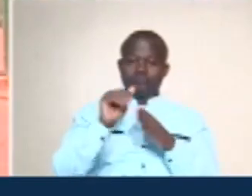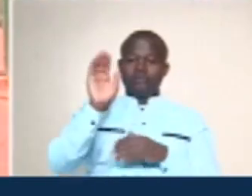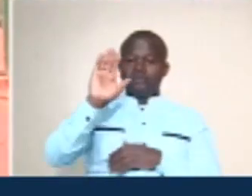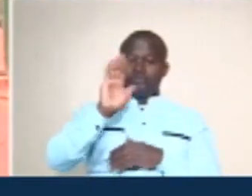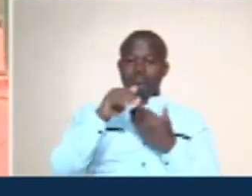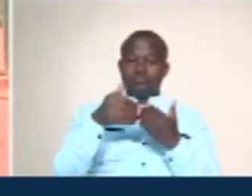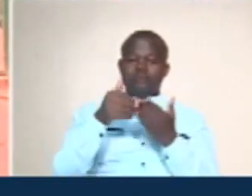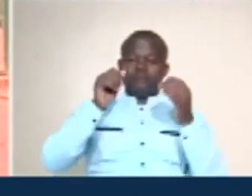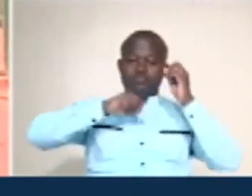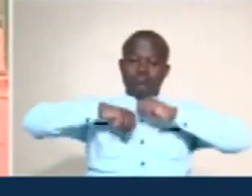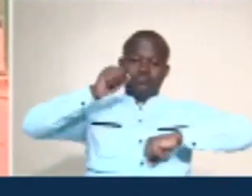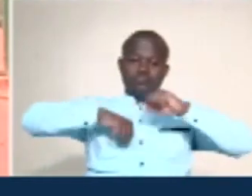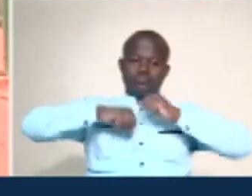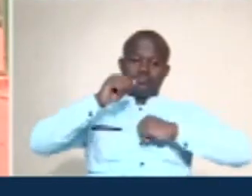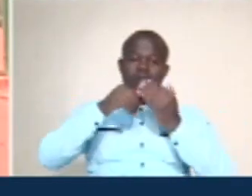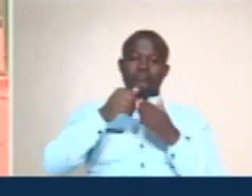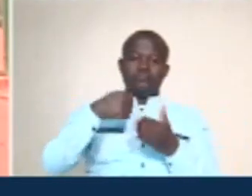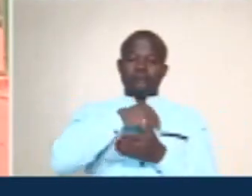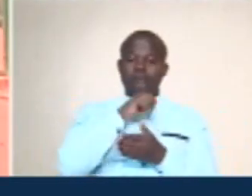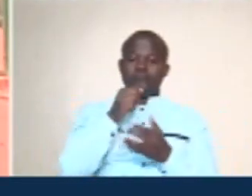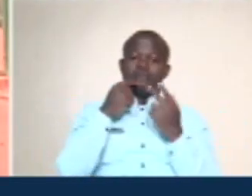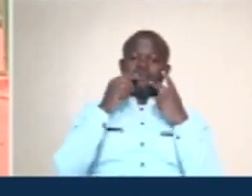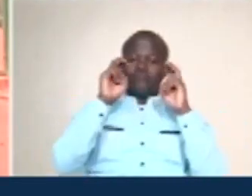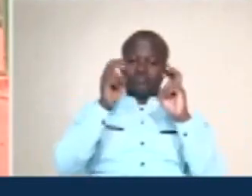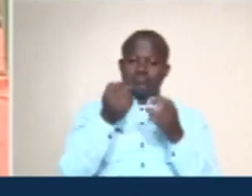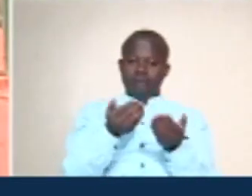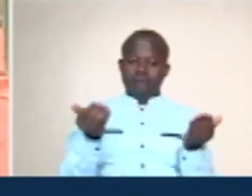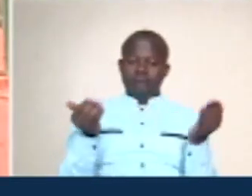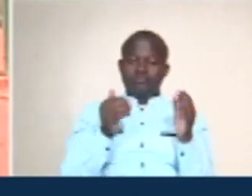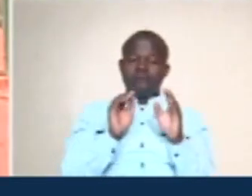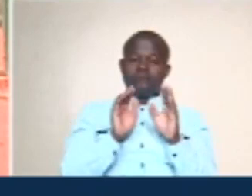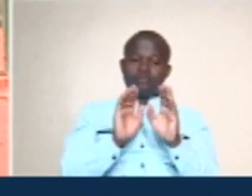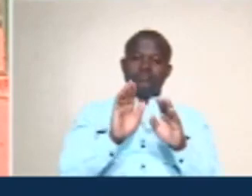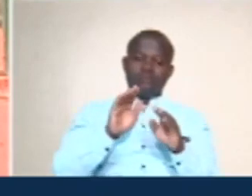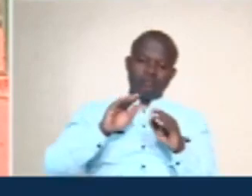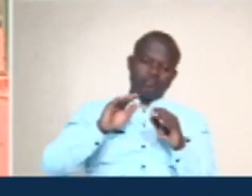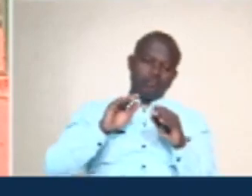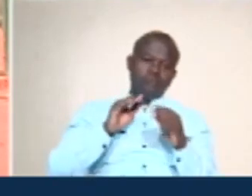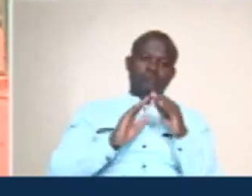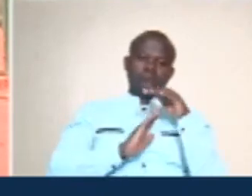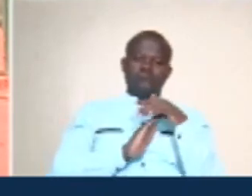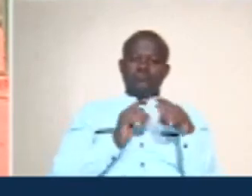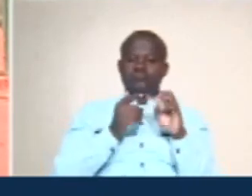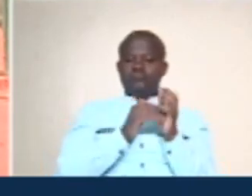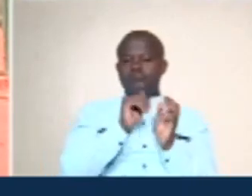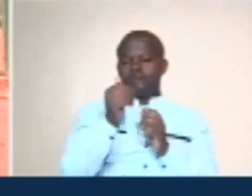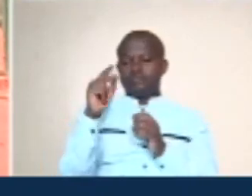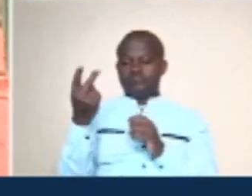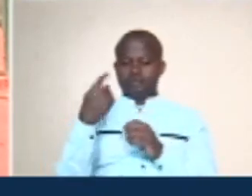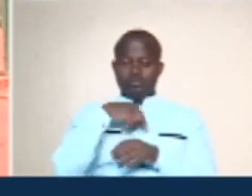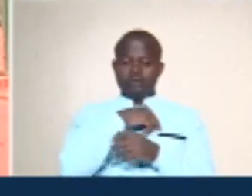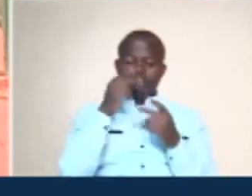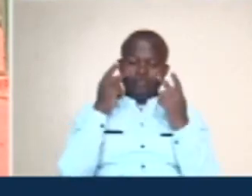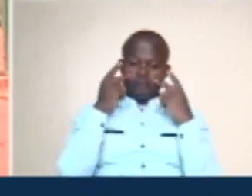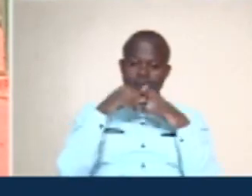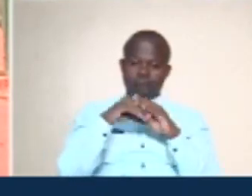nasezera ku marushanwa navuga yuko hari abana nsize inyuma bansimbuye icyakabiri nari narebye